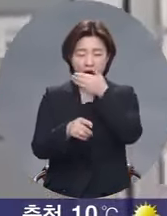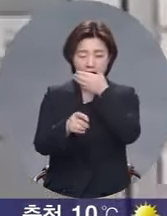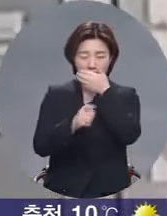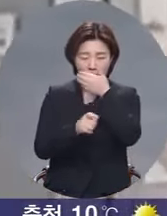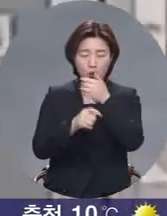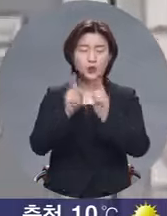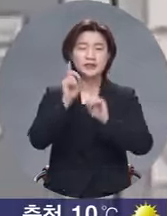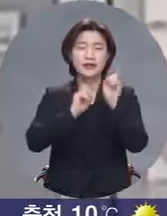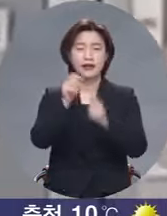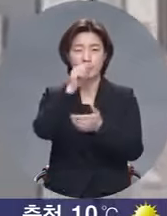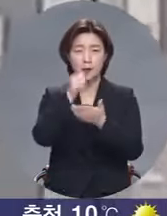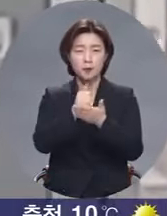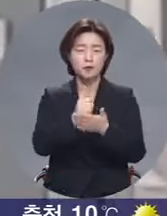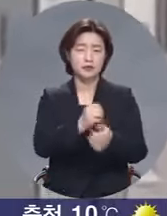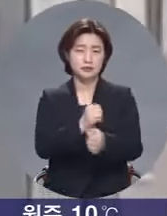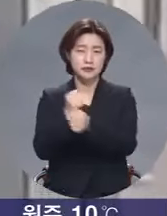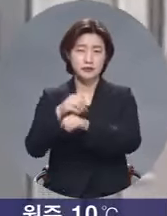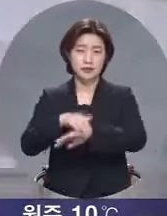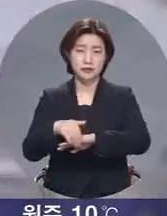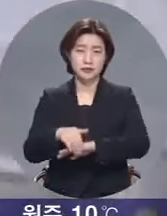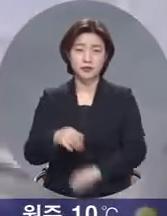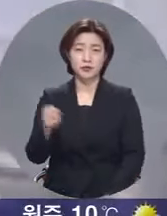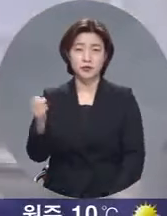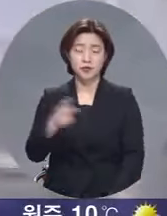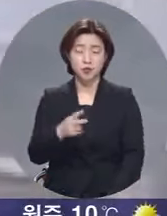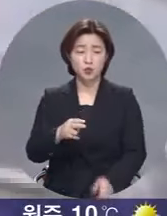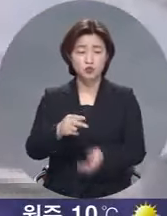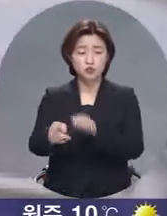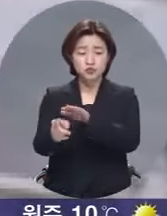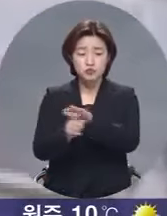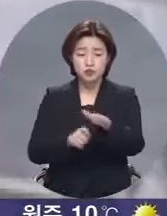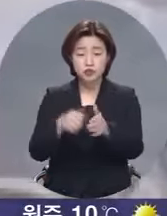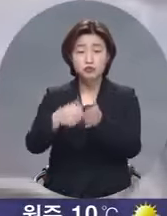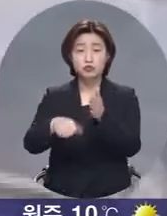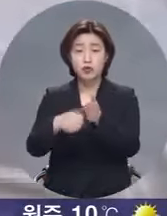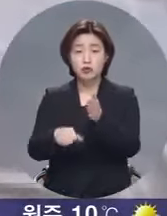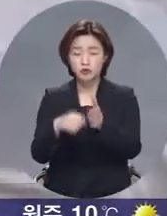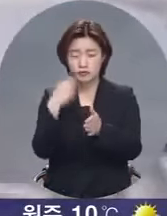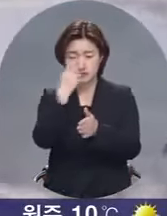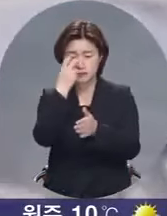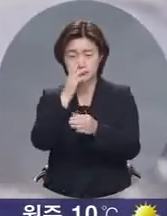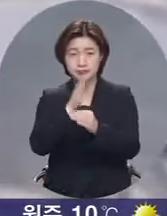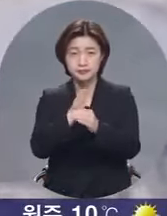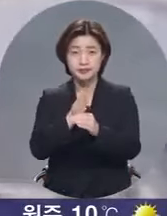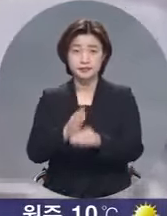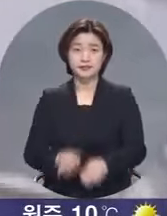또 검거 현장에서 발견하지 못한 도난 금품도 찾고 있습니다. MBC 뉴스 김도균입니다.